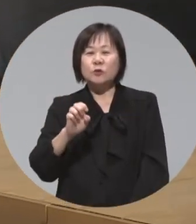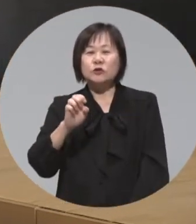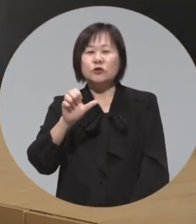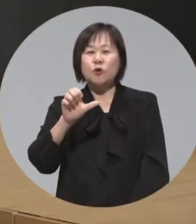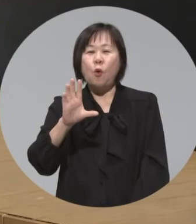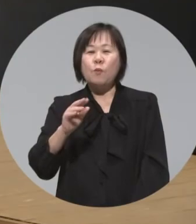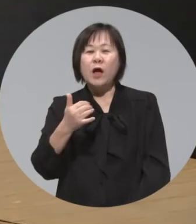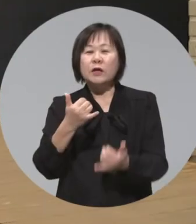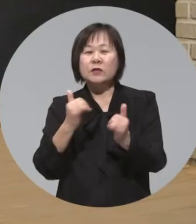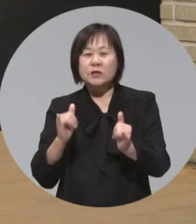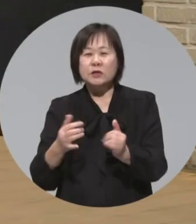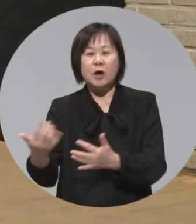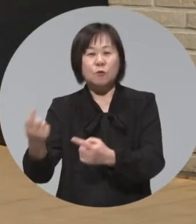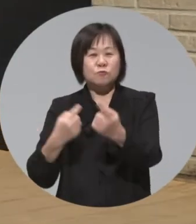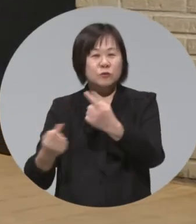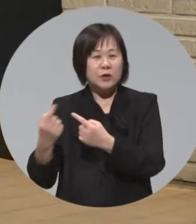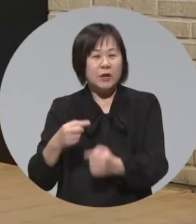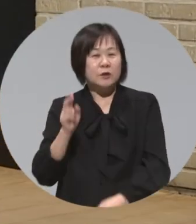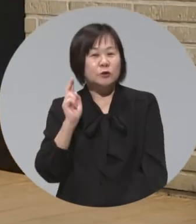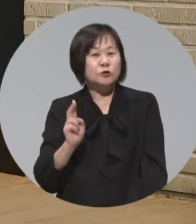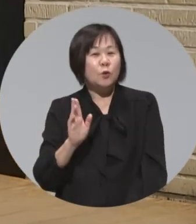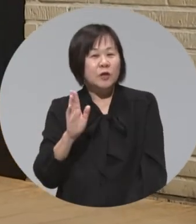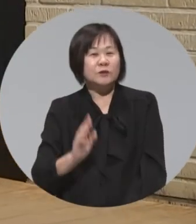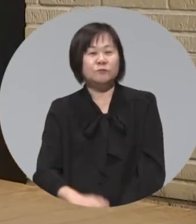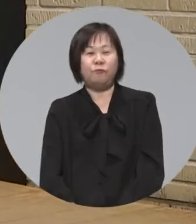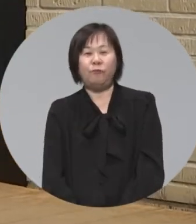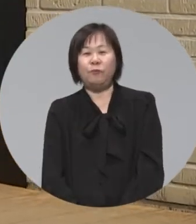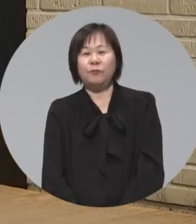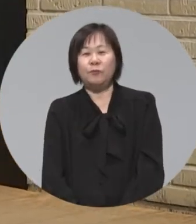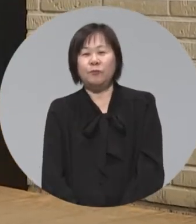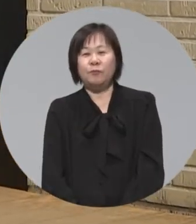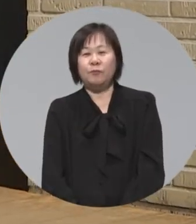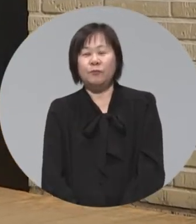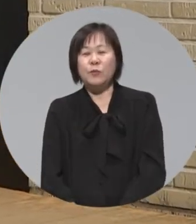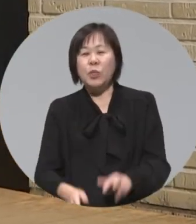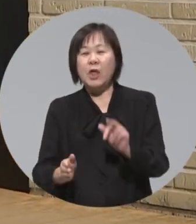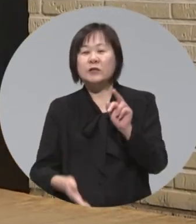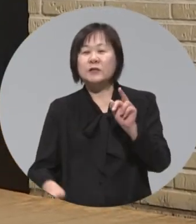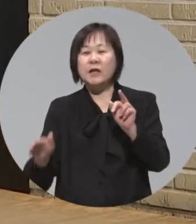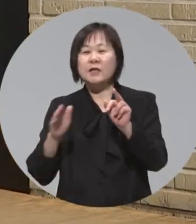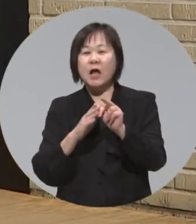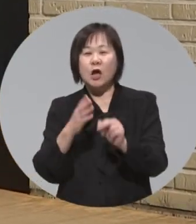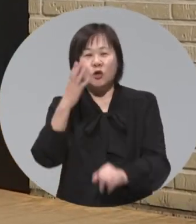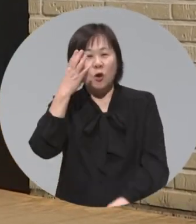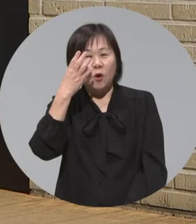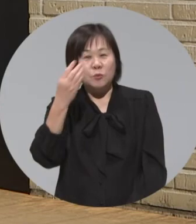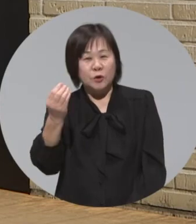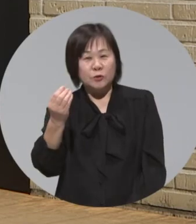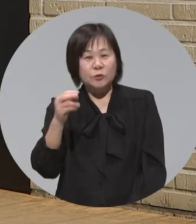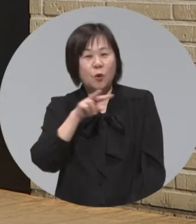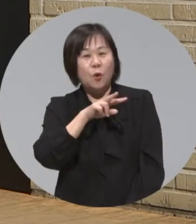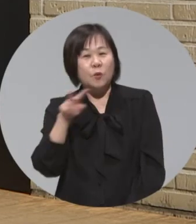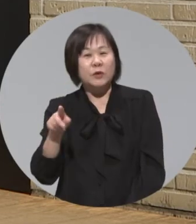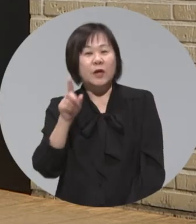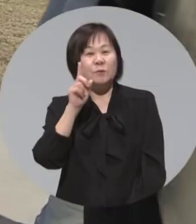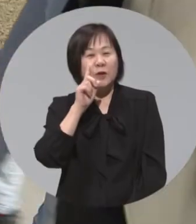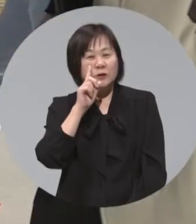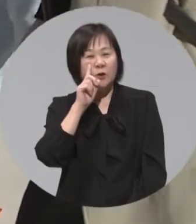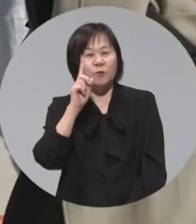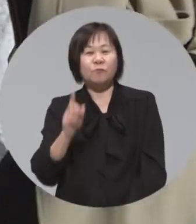童文化センターを利用しているそうです。それではセンターの魅力を覗いてみましょう。